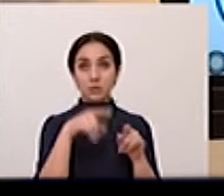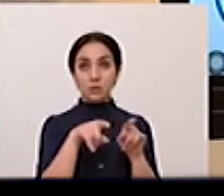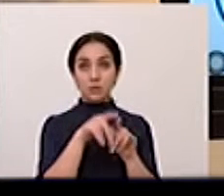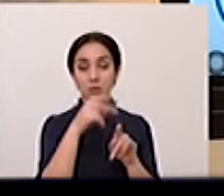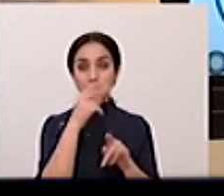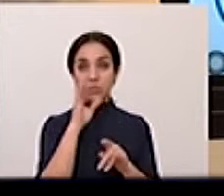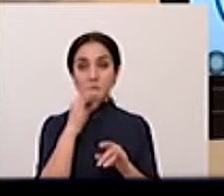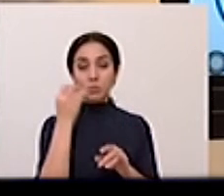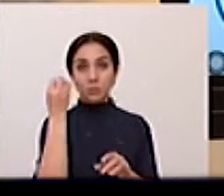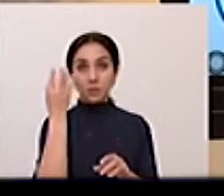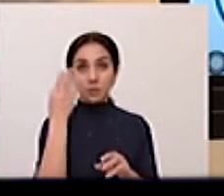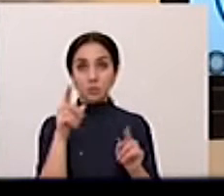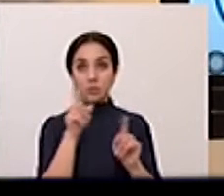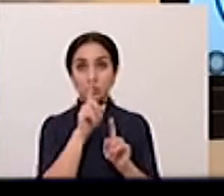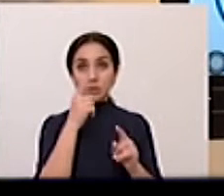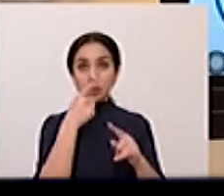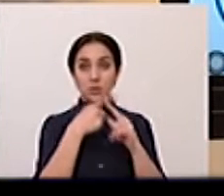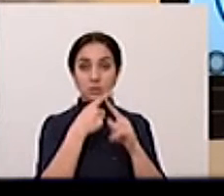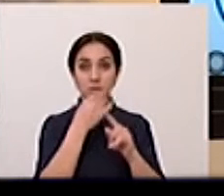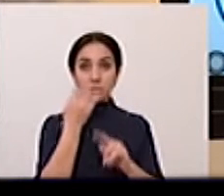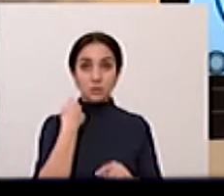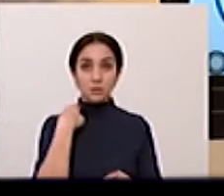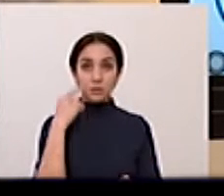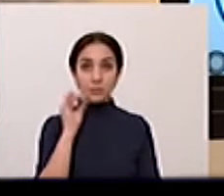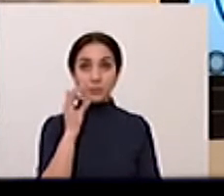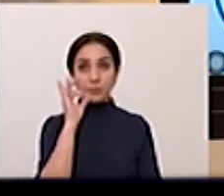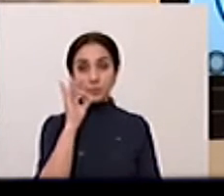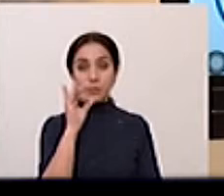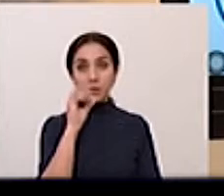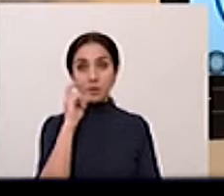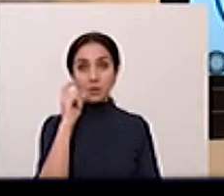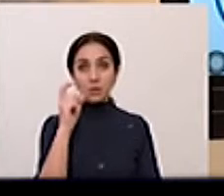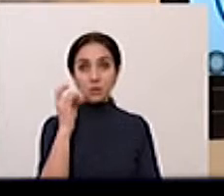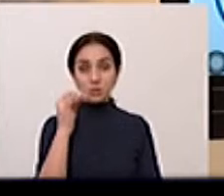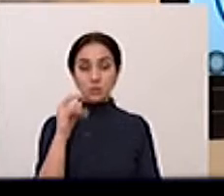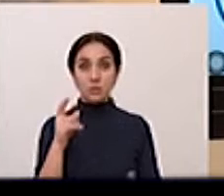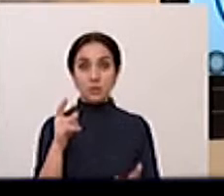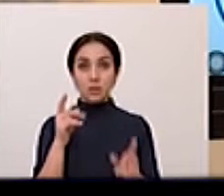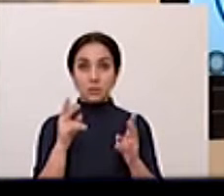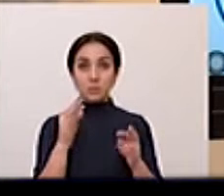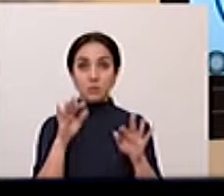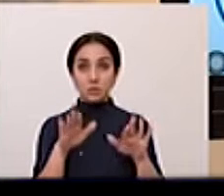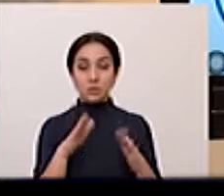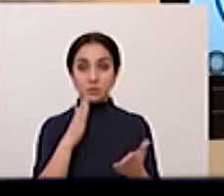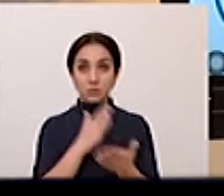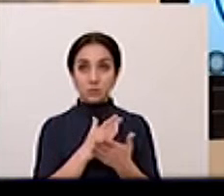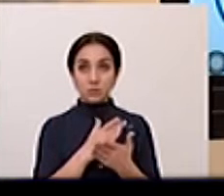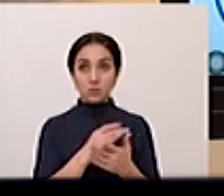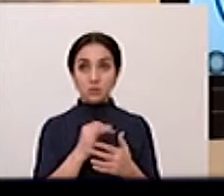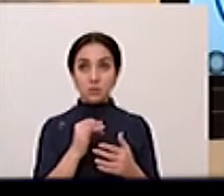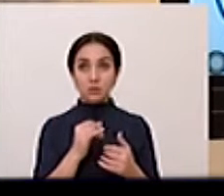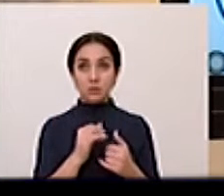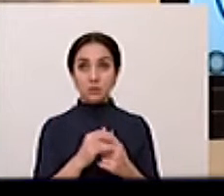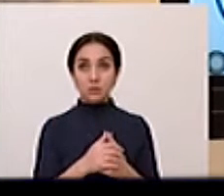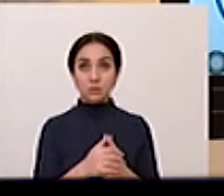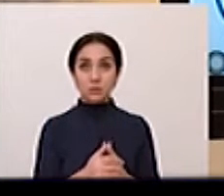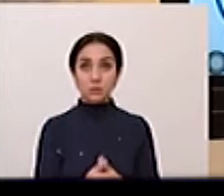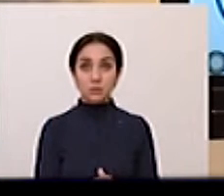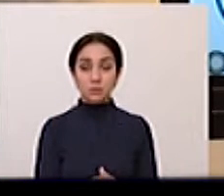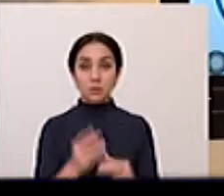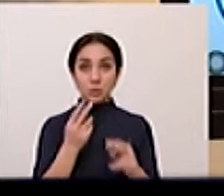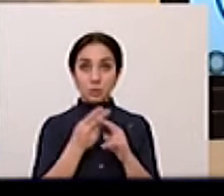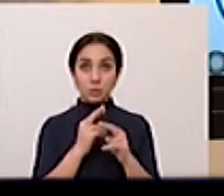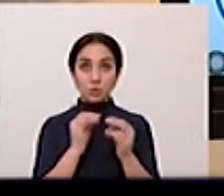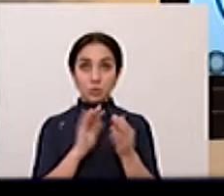bo'lsin. Bilamizki, X ning qiymati 0 u H kesmada joylashadi. Ana endi